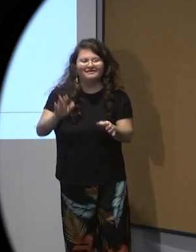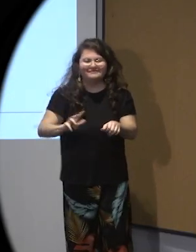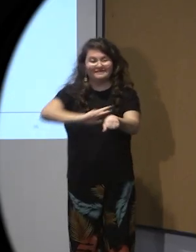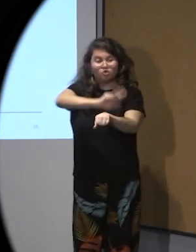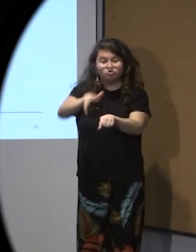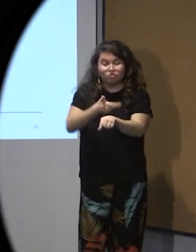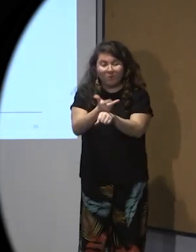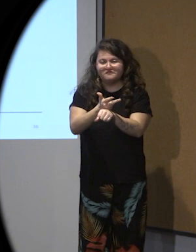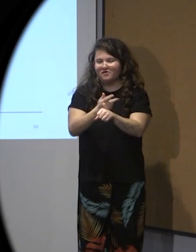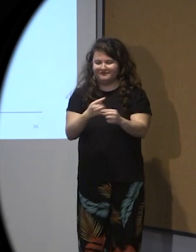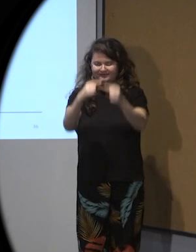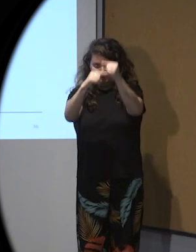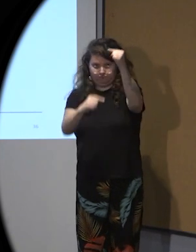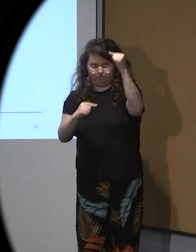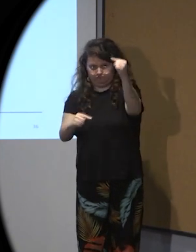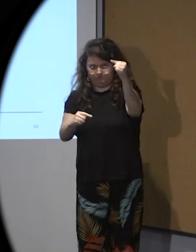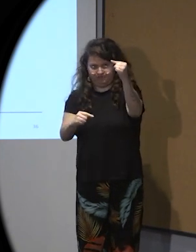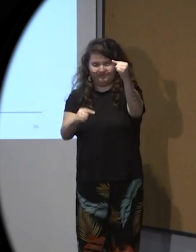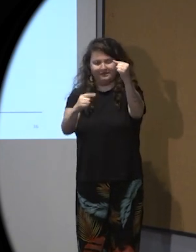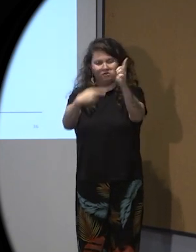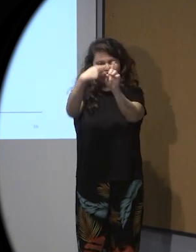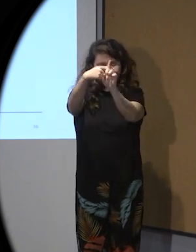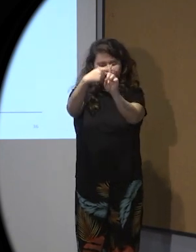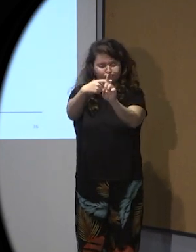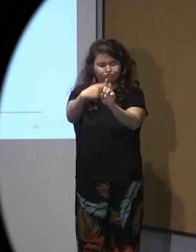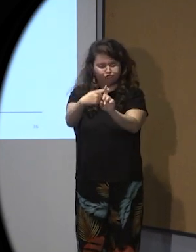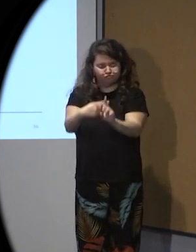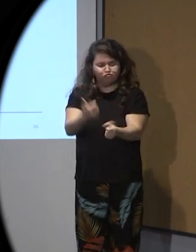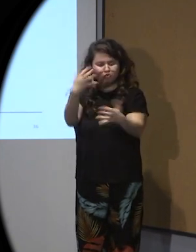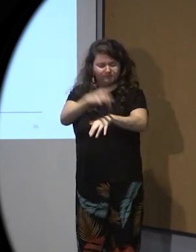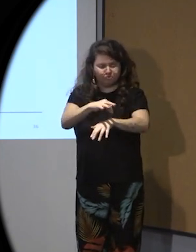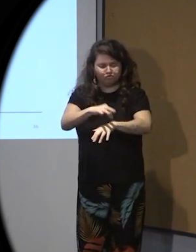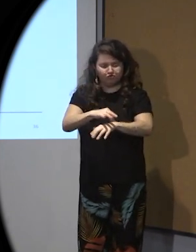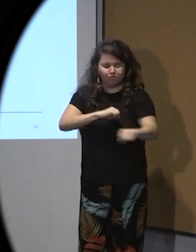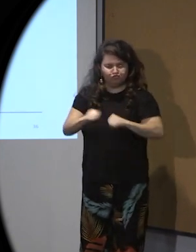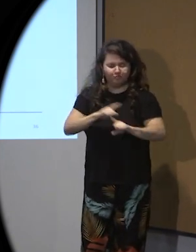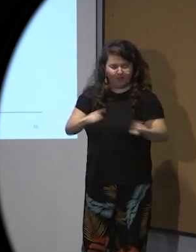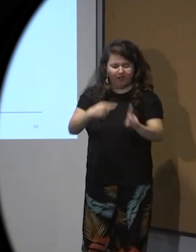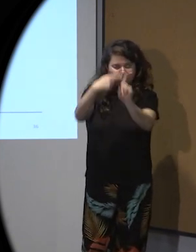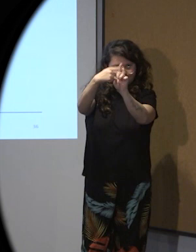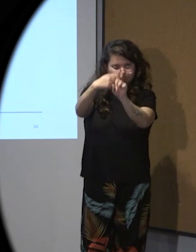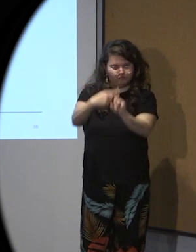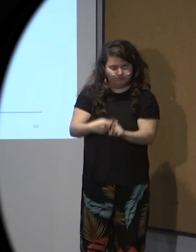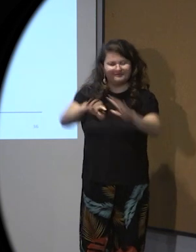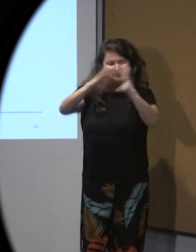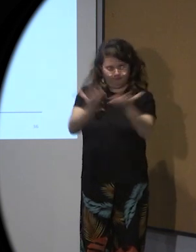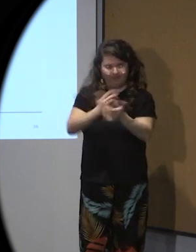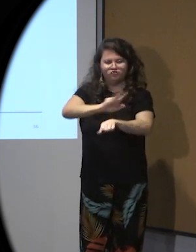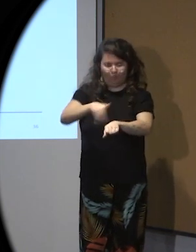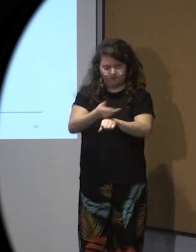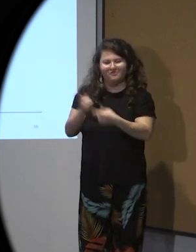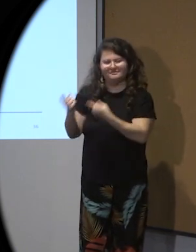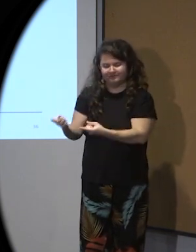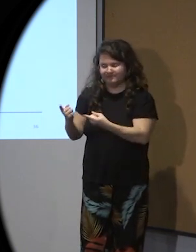Voilà, c'est ce que j'avais compris. C'est 3 heures additionnées. Il faut se lever. Oui, voilà, c'est ça. Régulièrement. Il me semble avoir